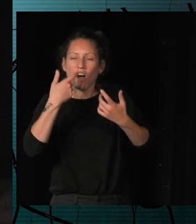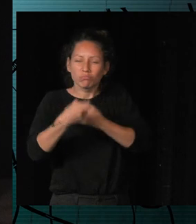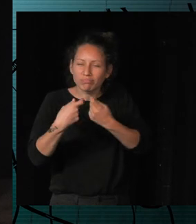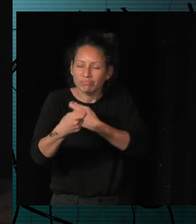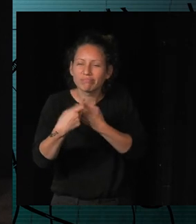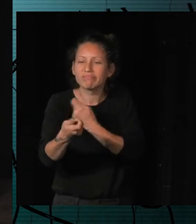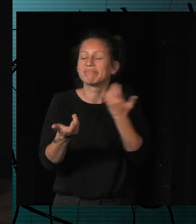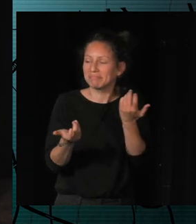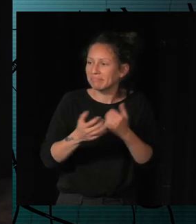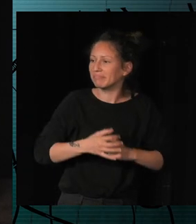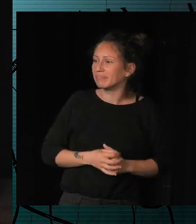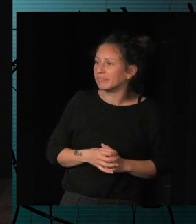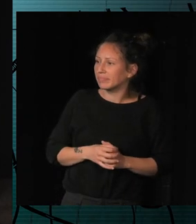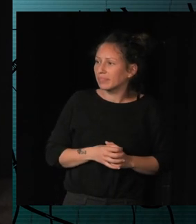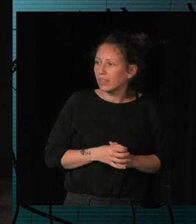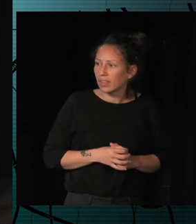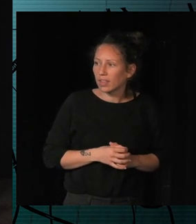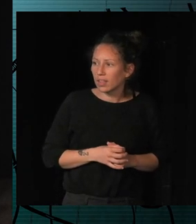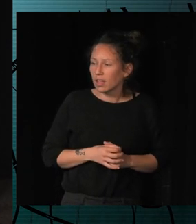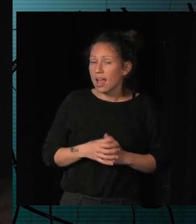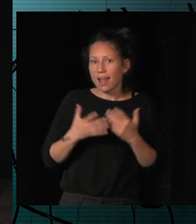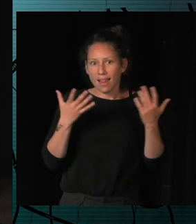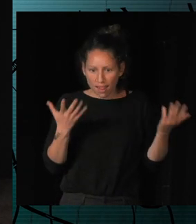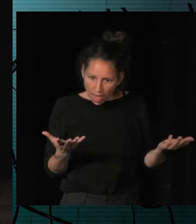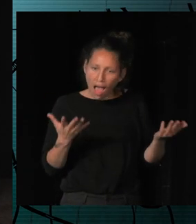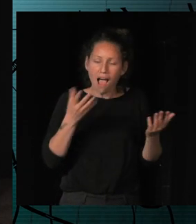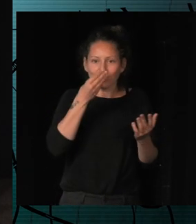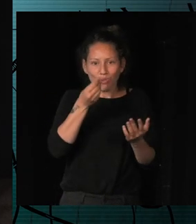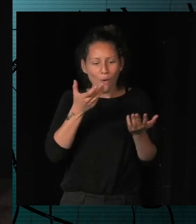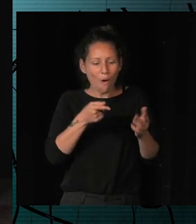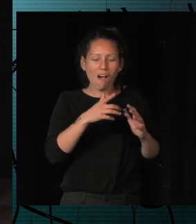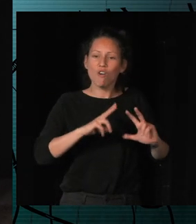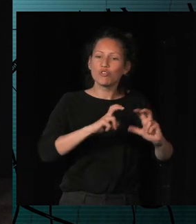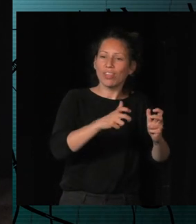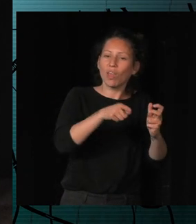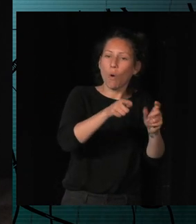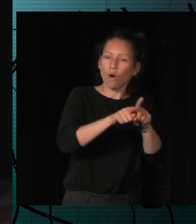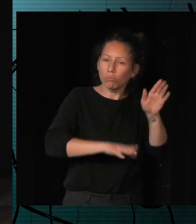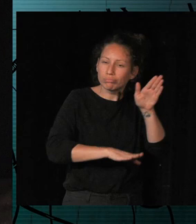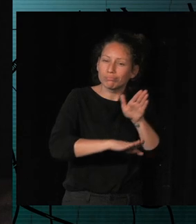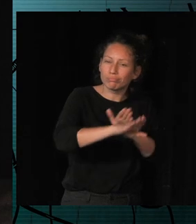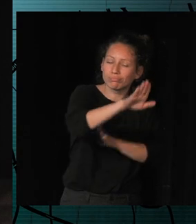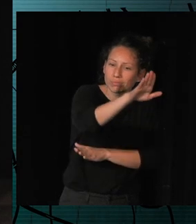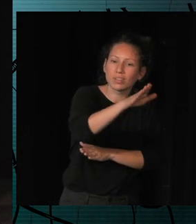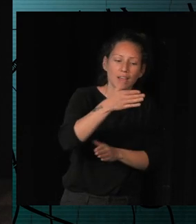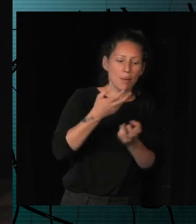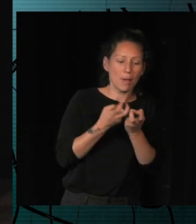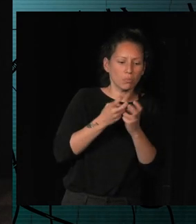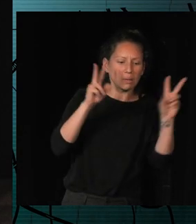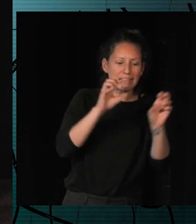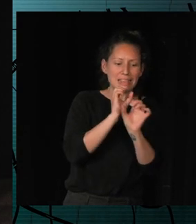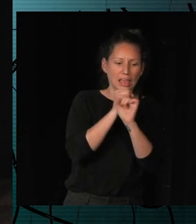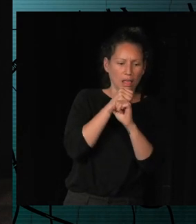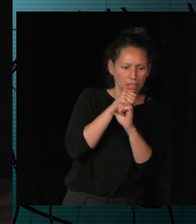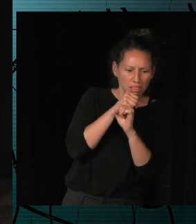période où le l'adaptation du je vidéo commence à fructifier énormément et on a notamment secret levels qui arrive bientôt euh pour